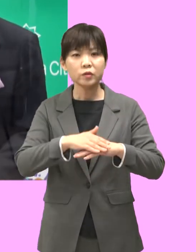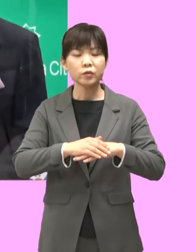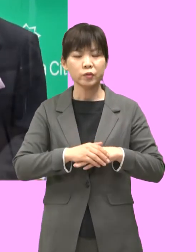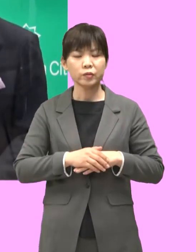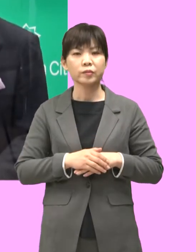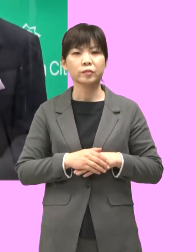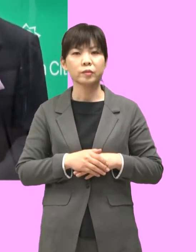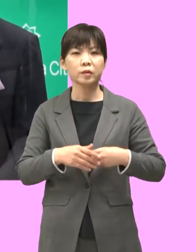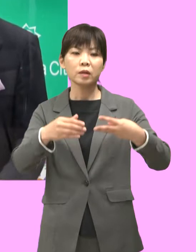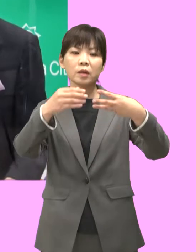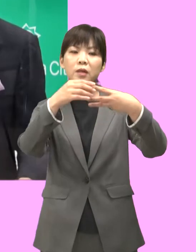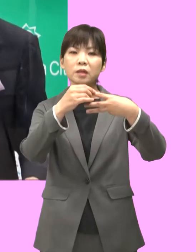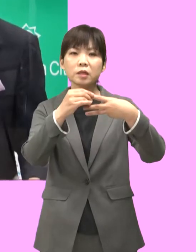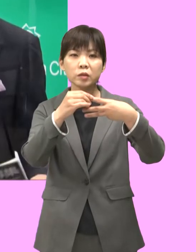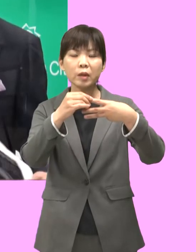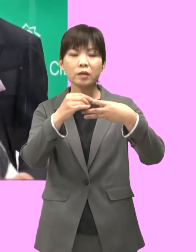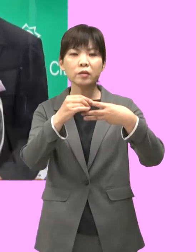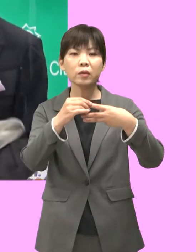の、駅前